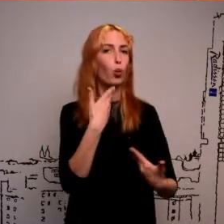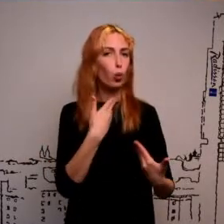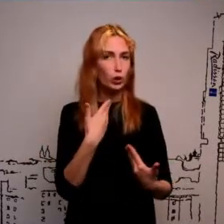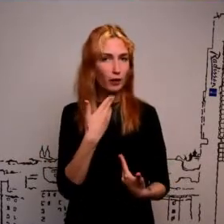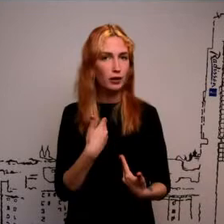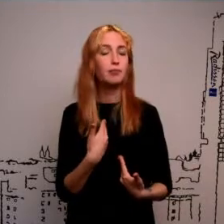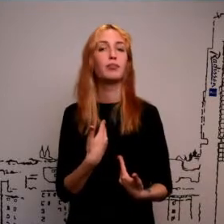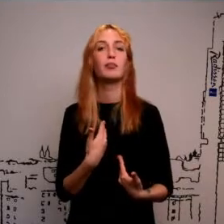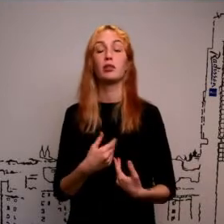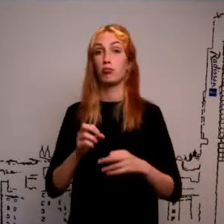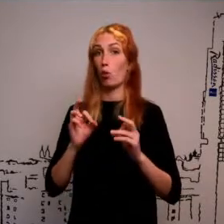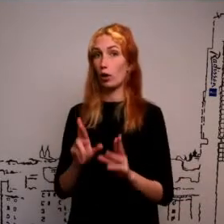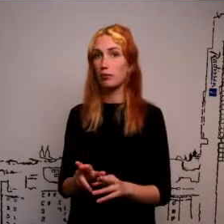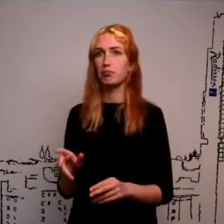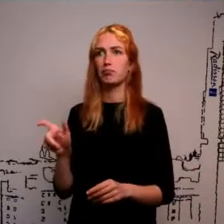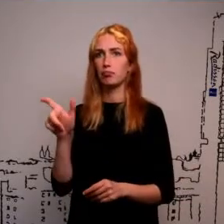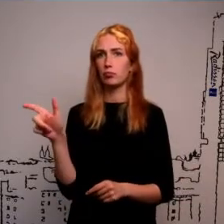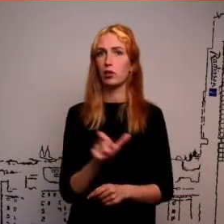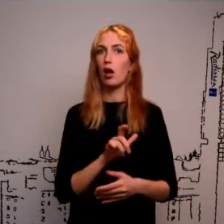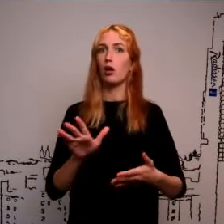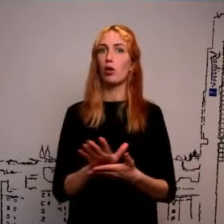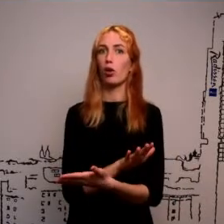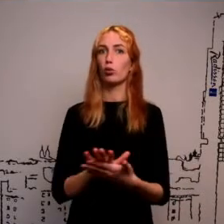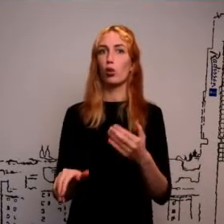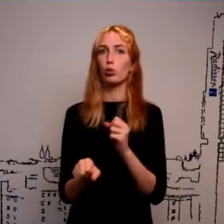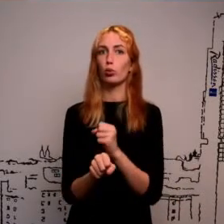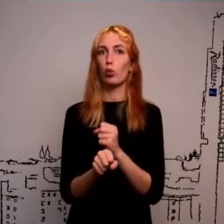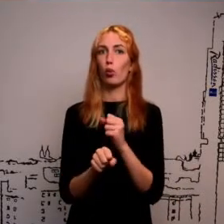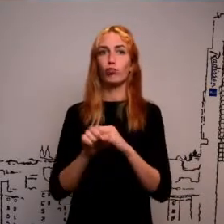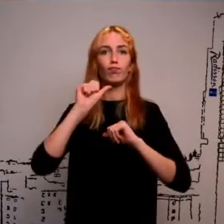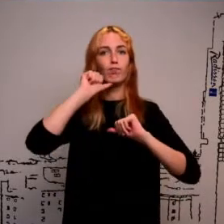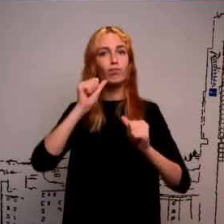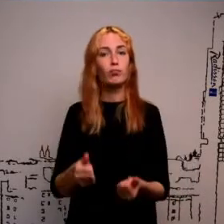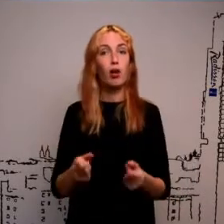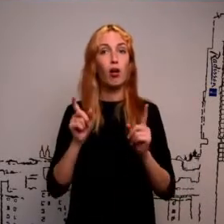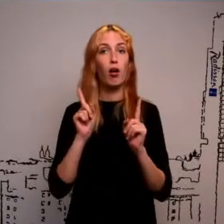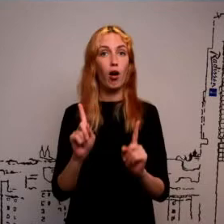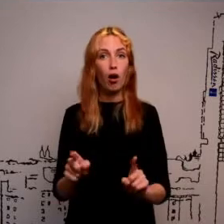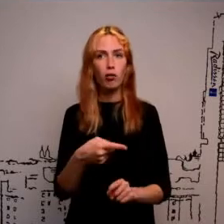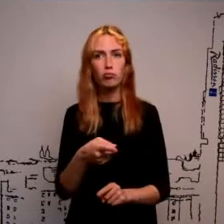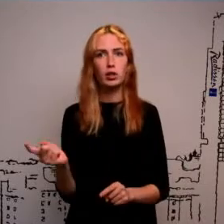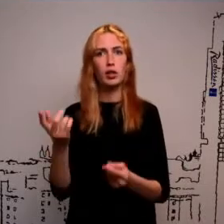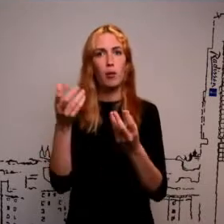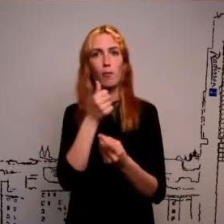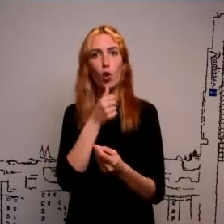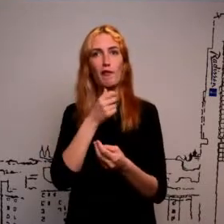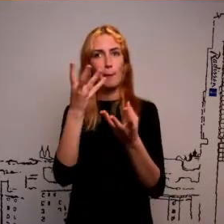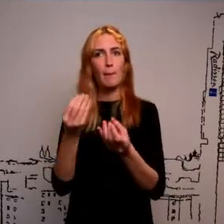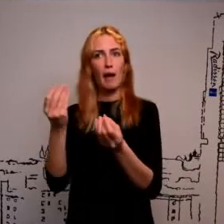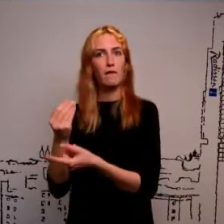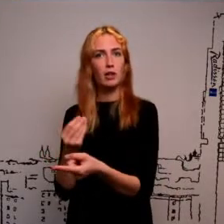juttu kuulates, et hea küll, et ütlete, et tasuta töö tegemist pole olemas, aga neil päevil väga paljud inimesed Eestis